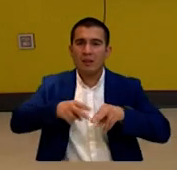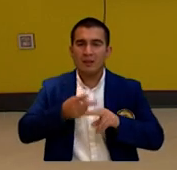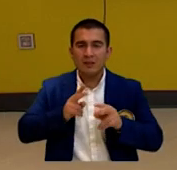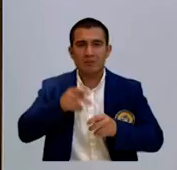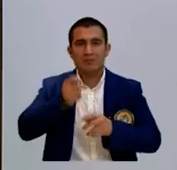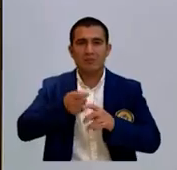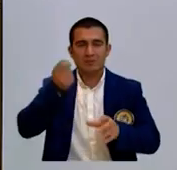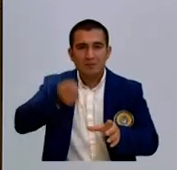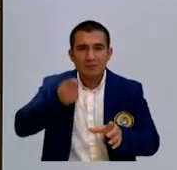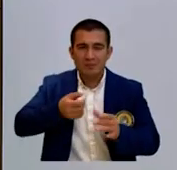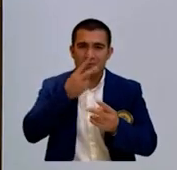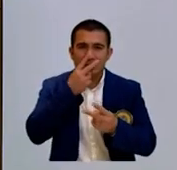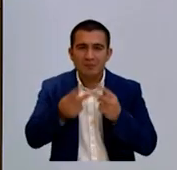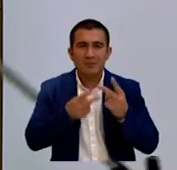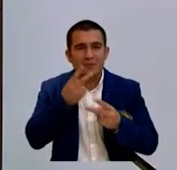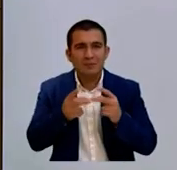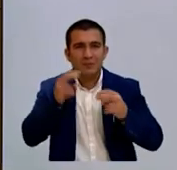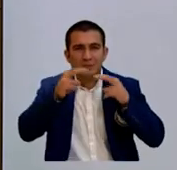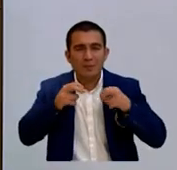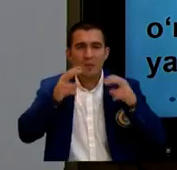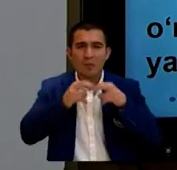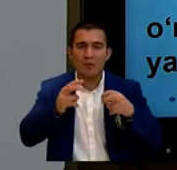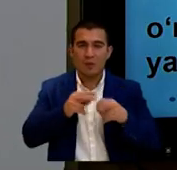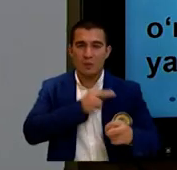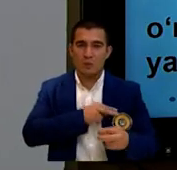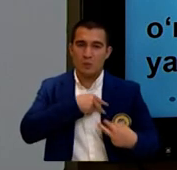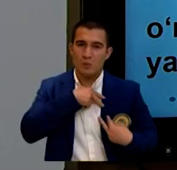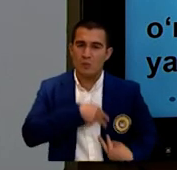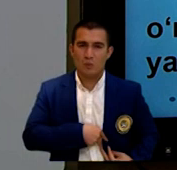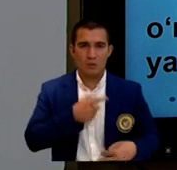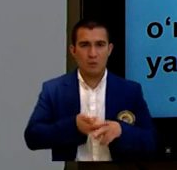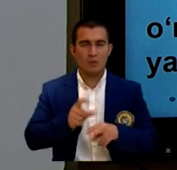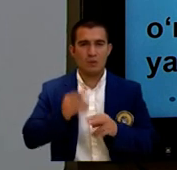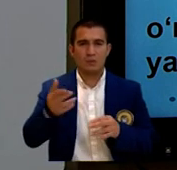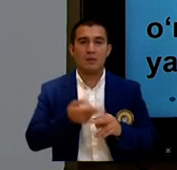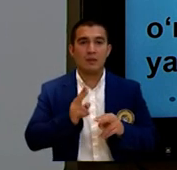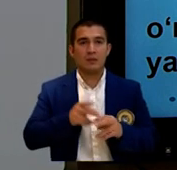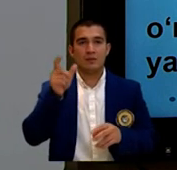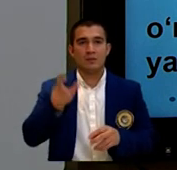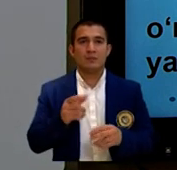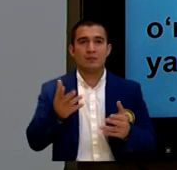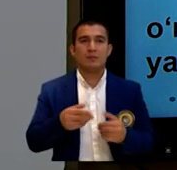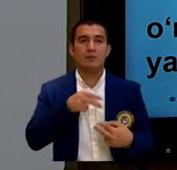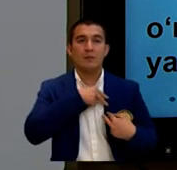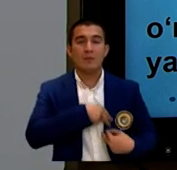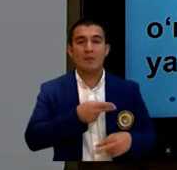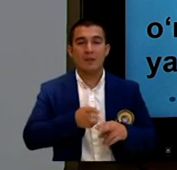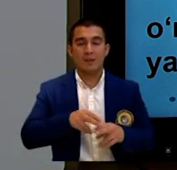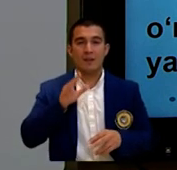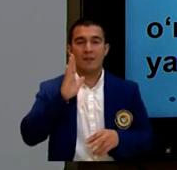arxeologiyasini ochib berishda aynan sharqshunos va arxeolog Vyatkinning xizmatlari juda katta